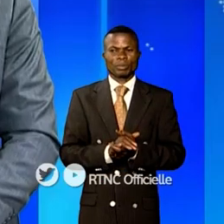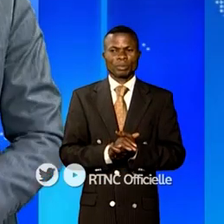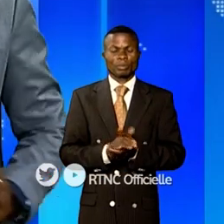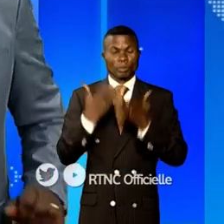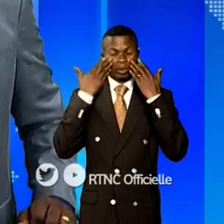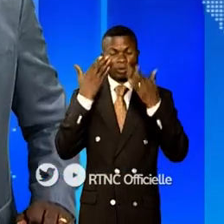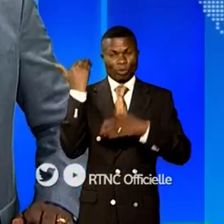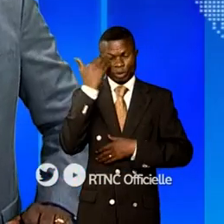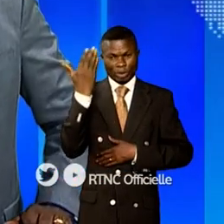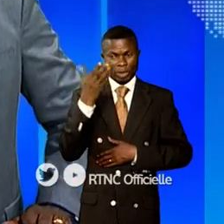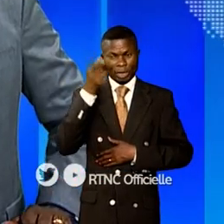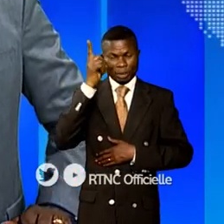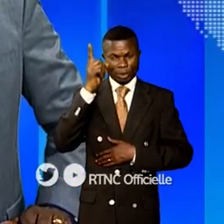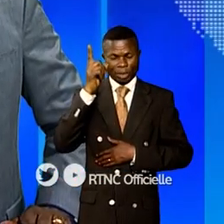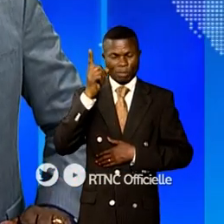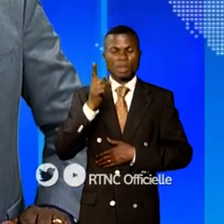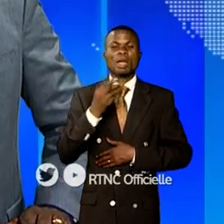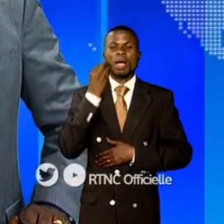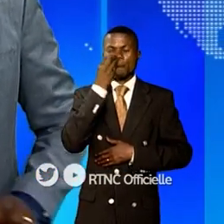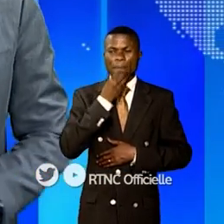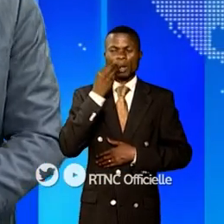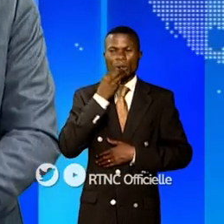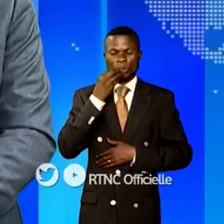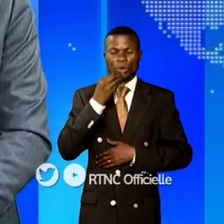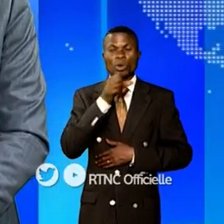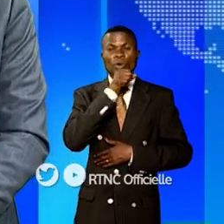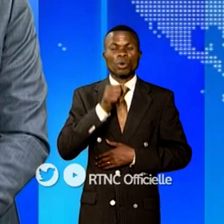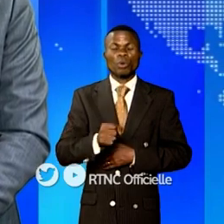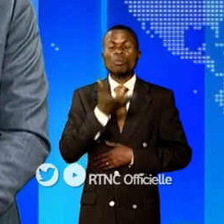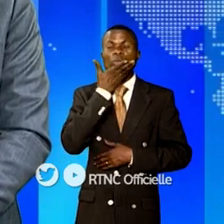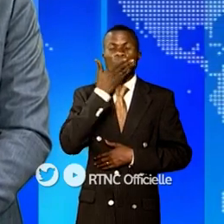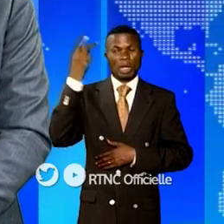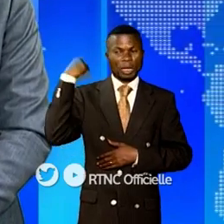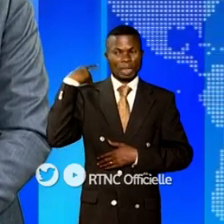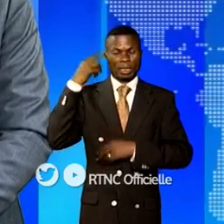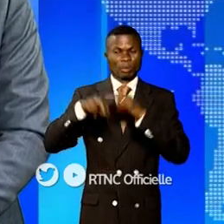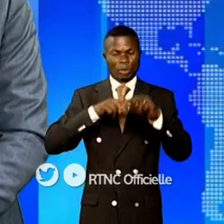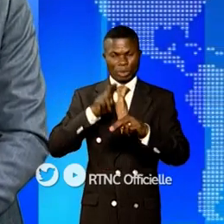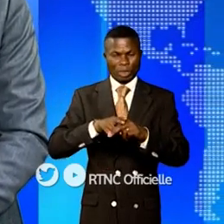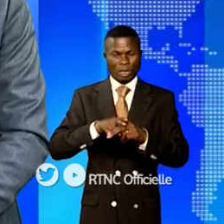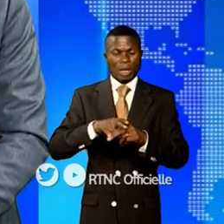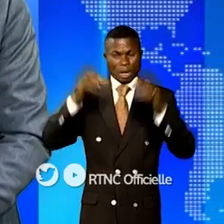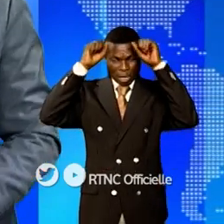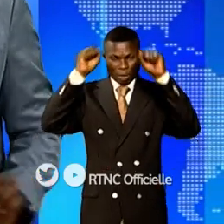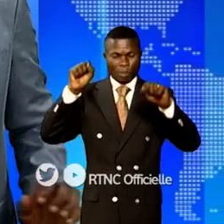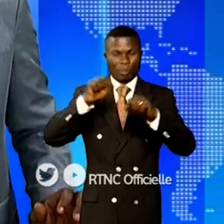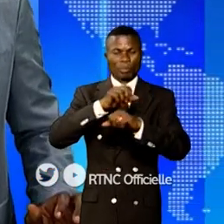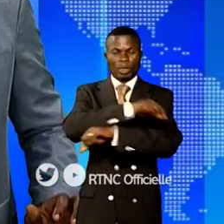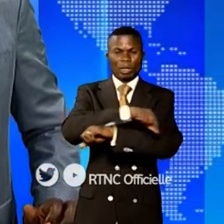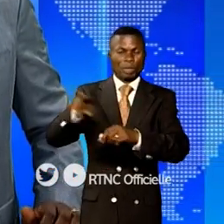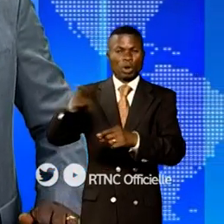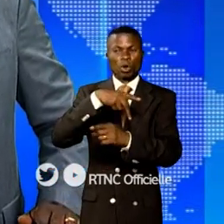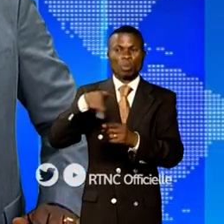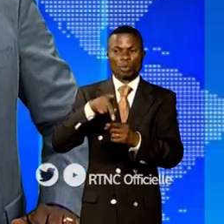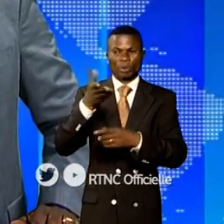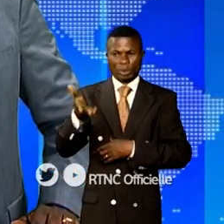Vous l'avez suivi, c'était la première prise des paroles du doyen d'âge, donc le président du bureau provisoire de l'Assemblée nationale, l'honorable